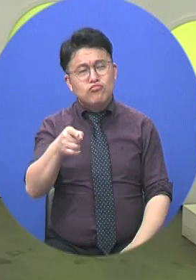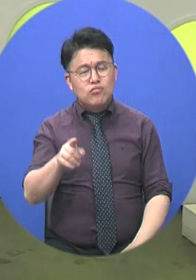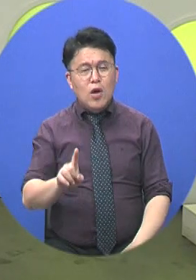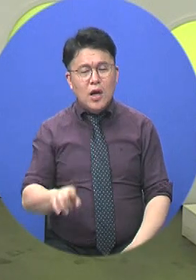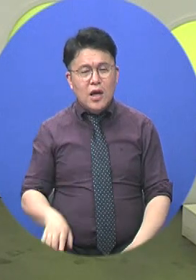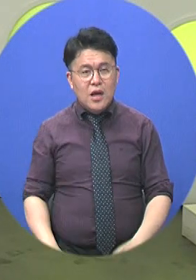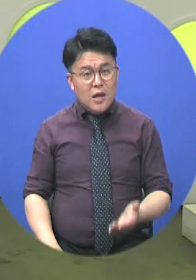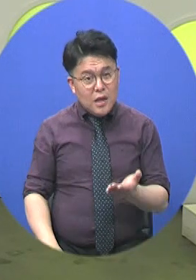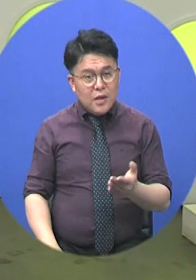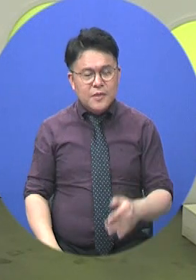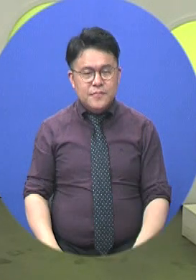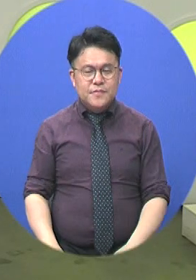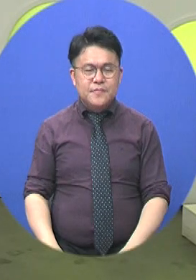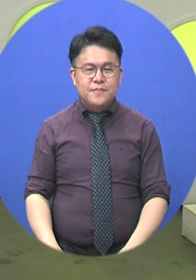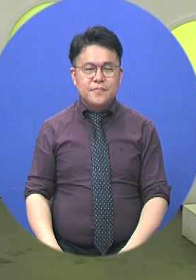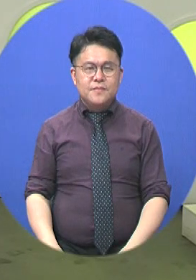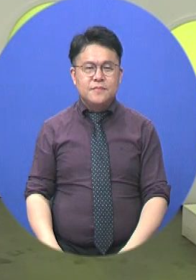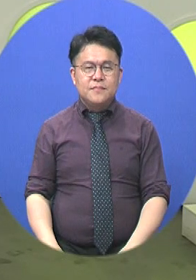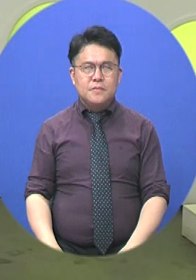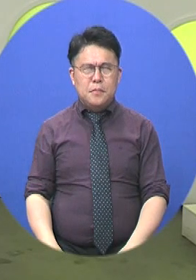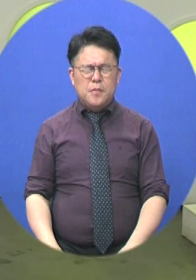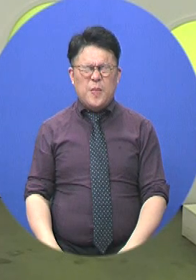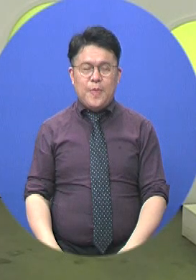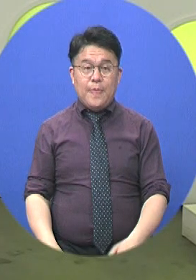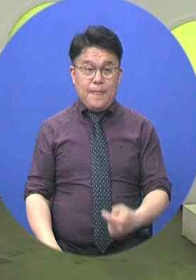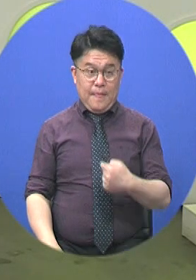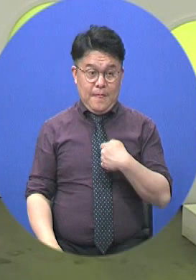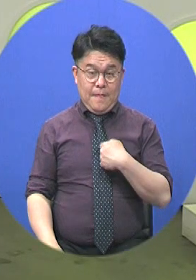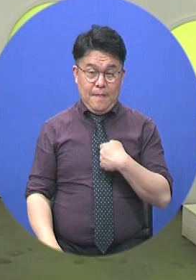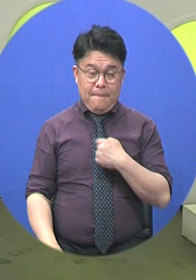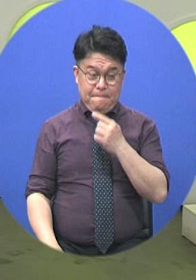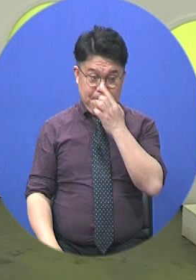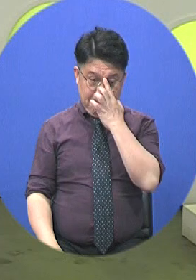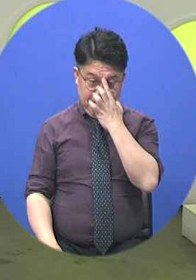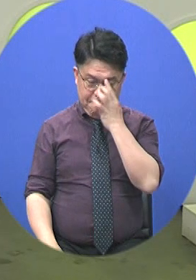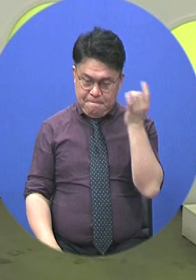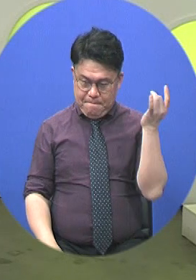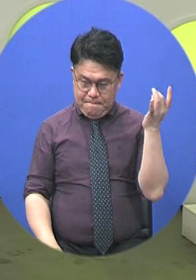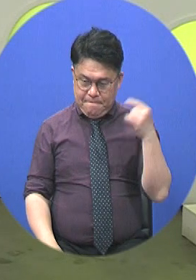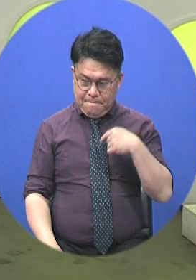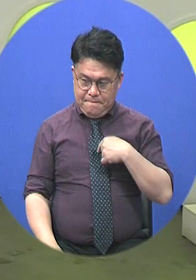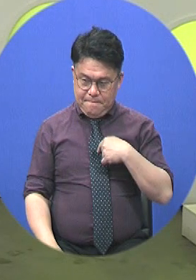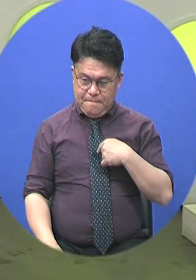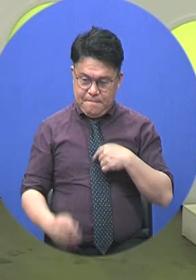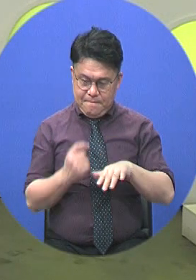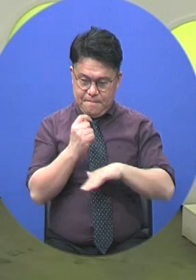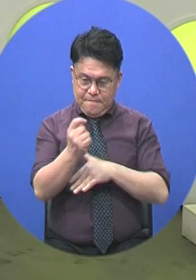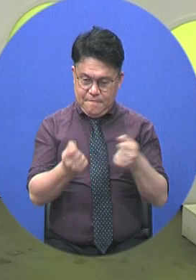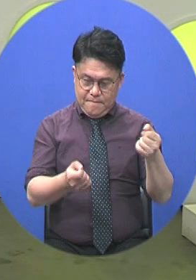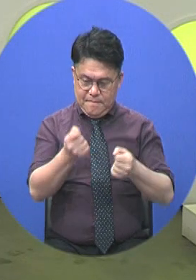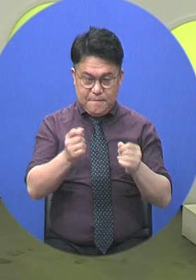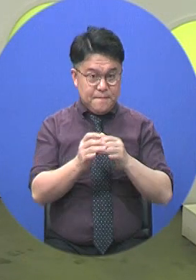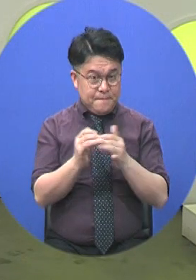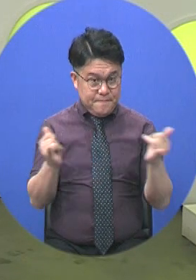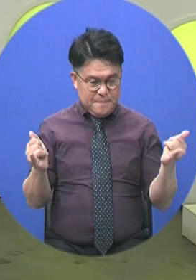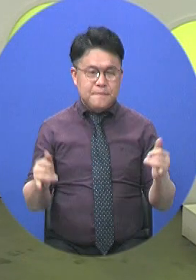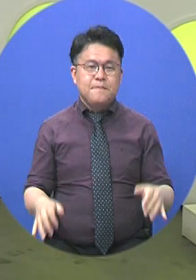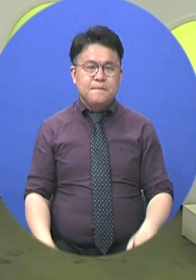궁금해요. 예. 예. 아, 제가 지금 택시 운전을 하고